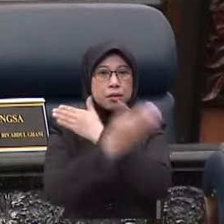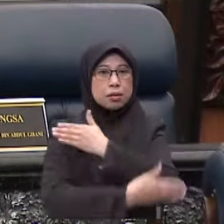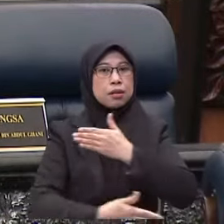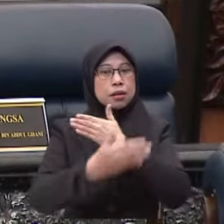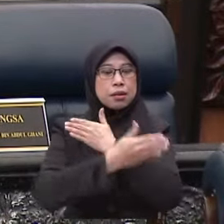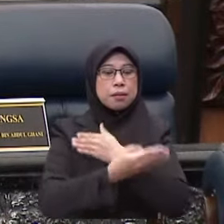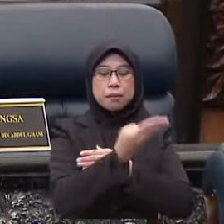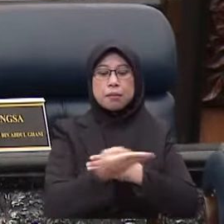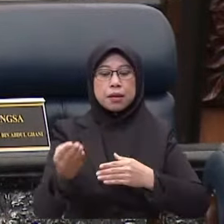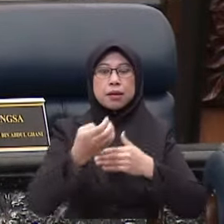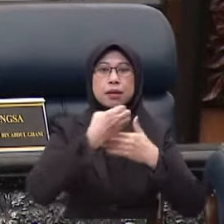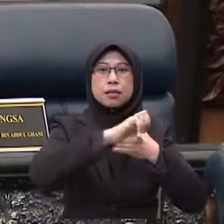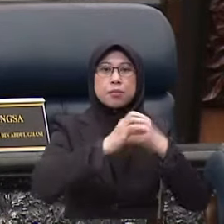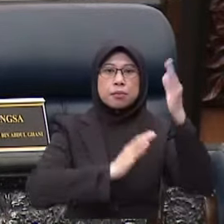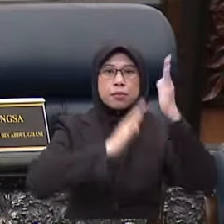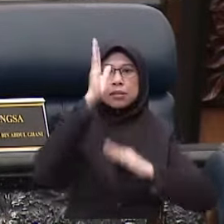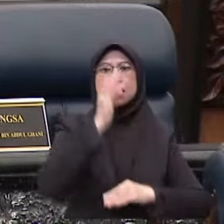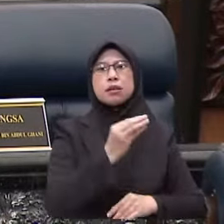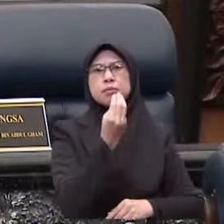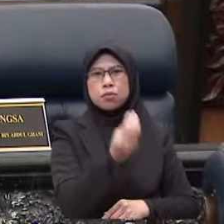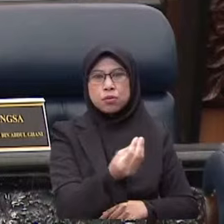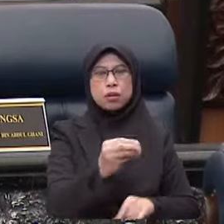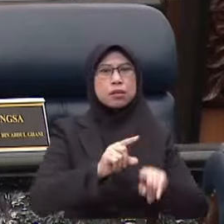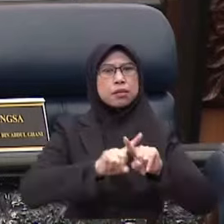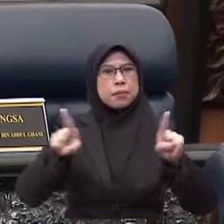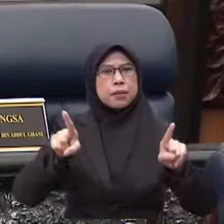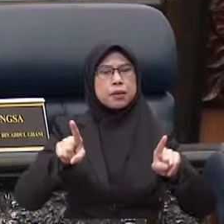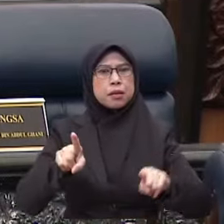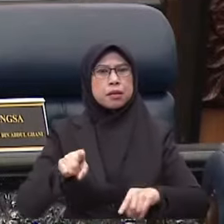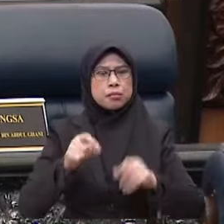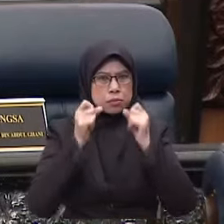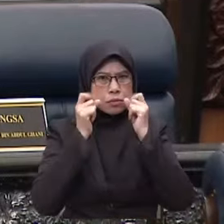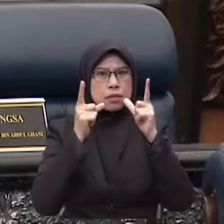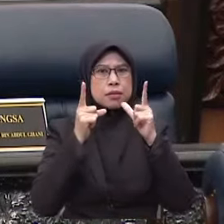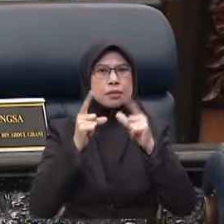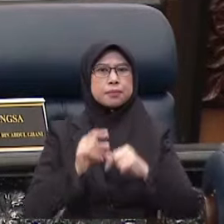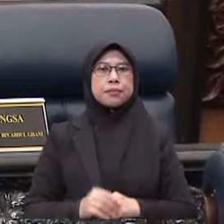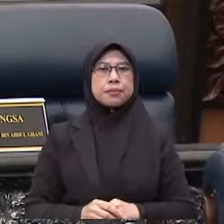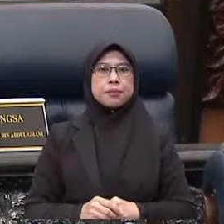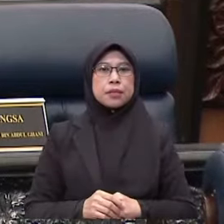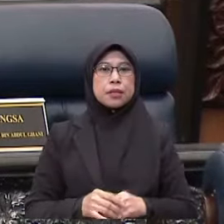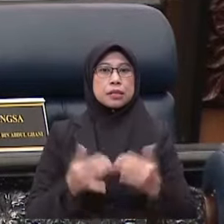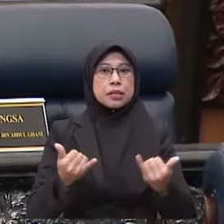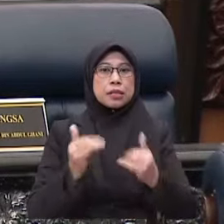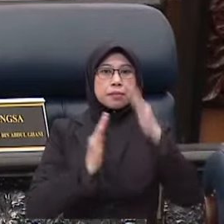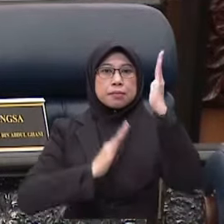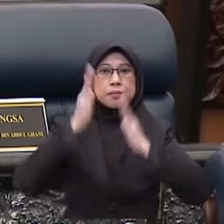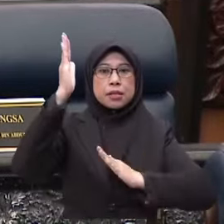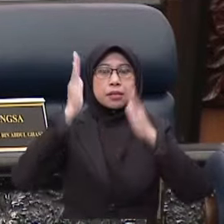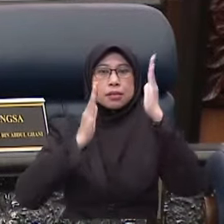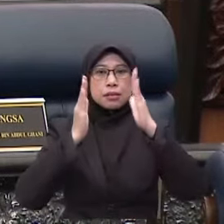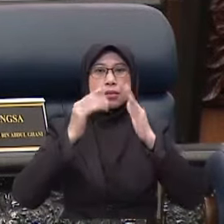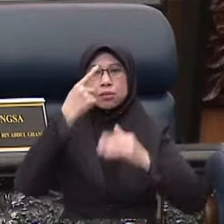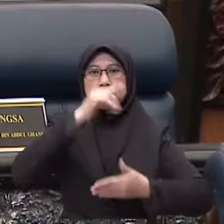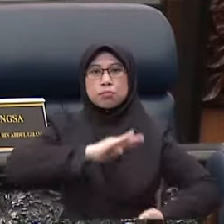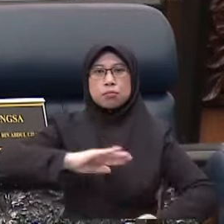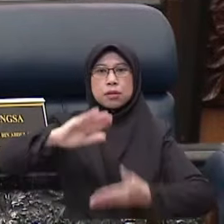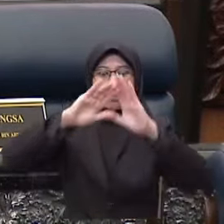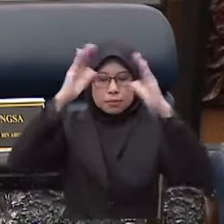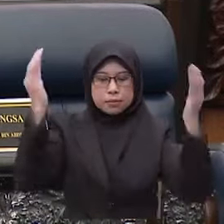yang eksport negara kita lebih murah tetapi perlu kita sedar bahawa kedudukan Malaysia dalam rantaian bekalan